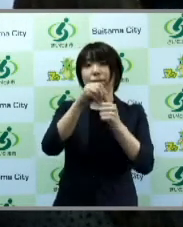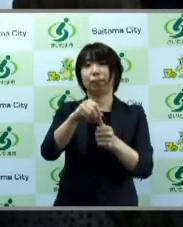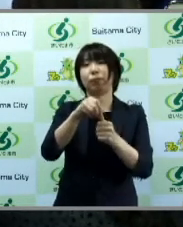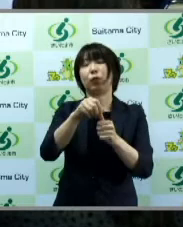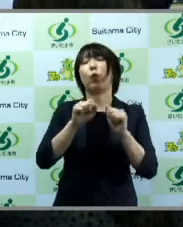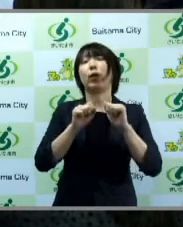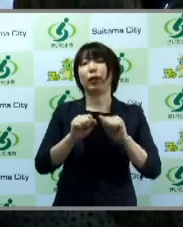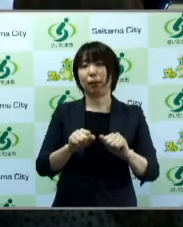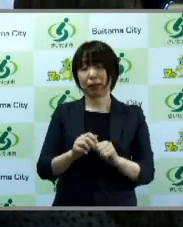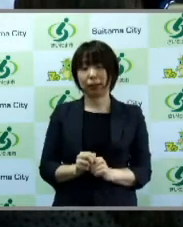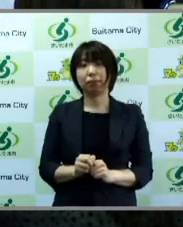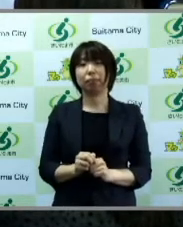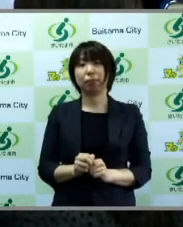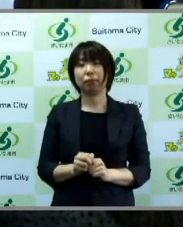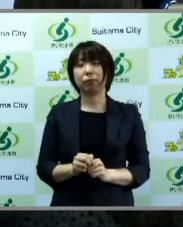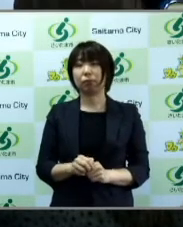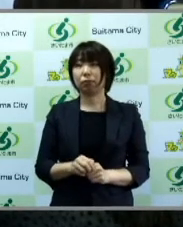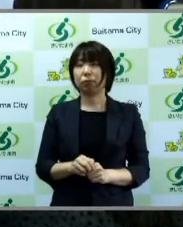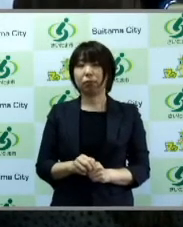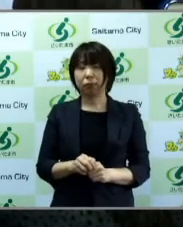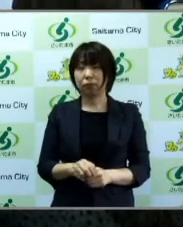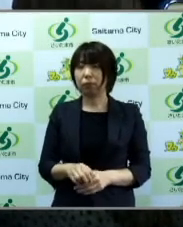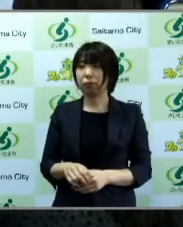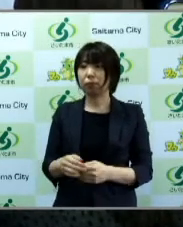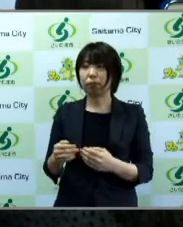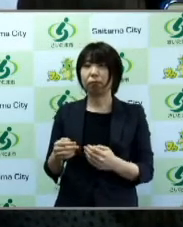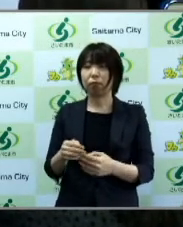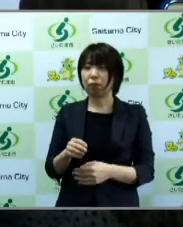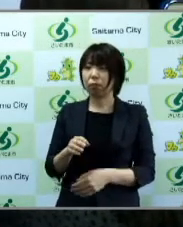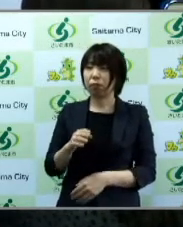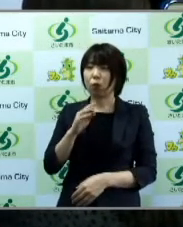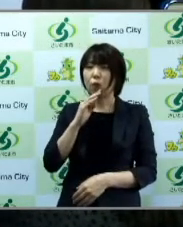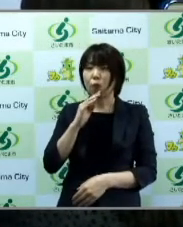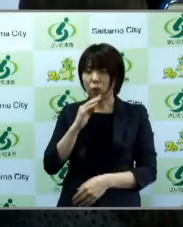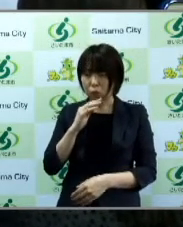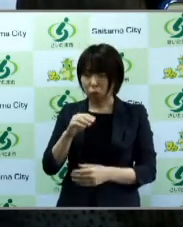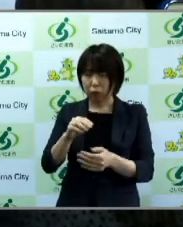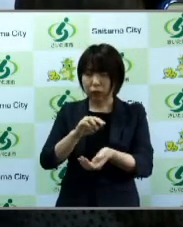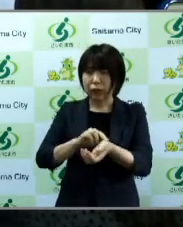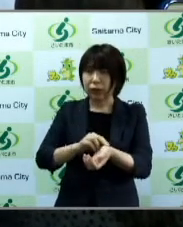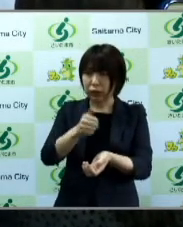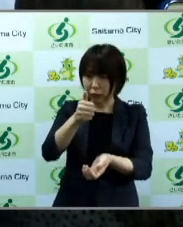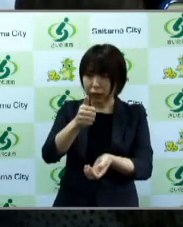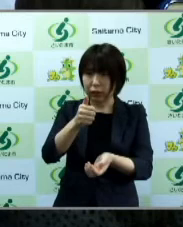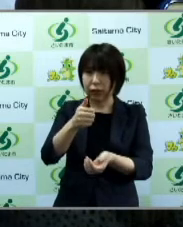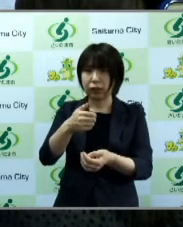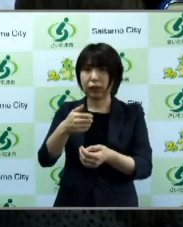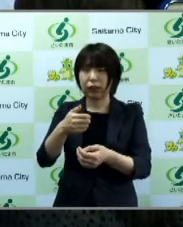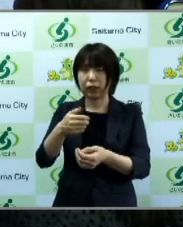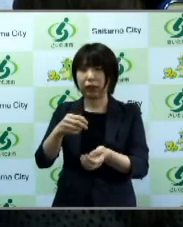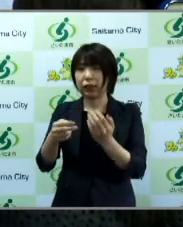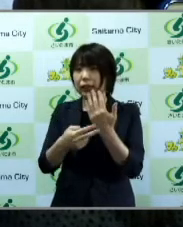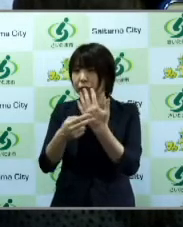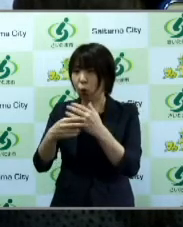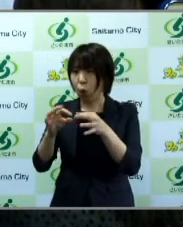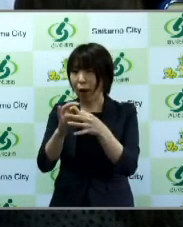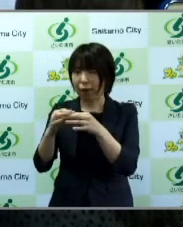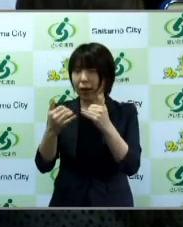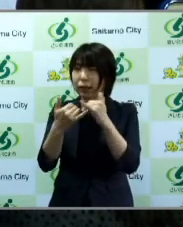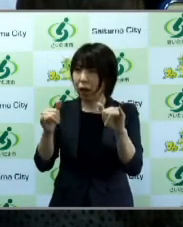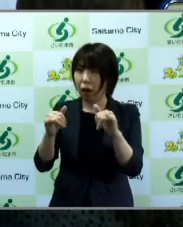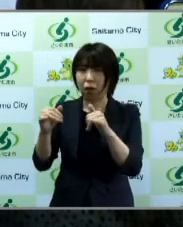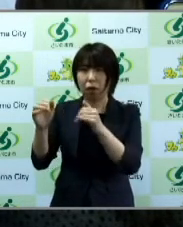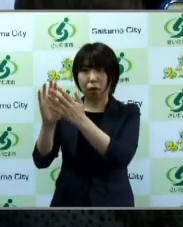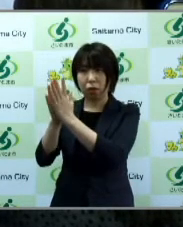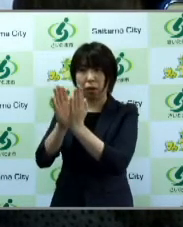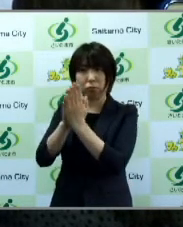これ本来市が主導の検査であればまず医師ですとか医療関係者は市が県以上に